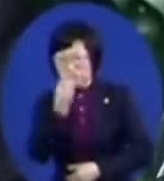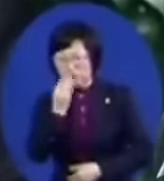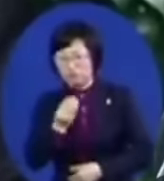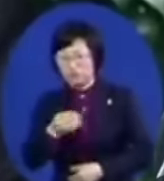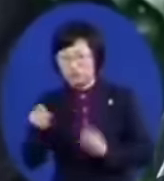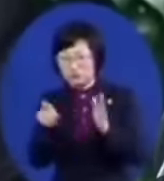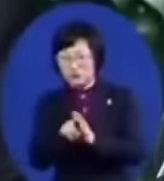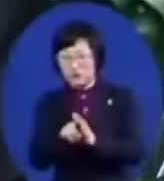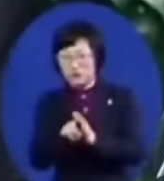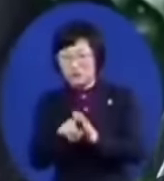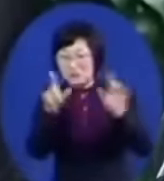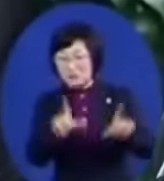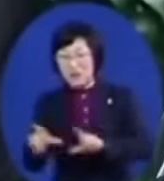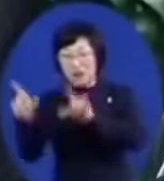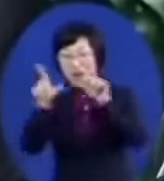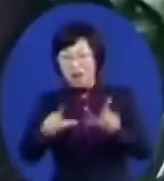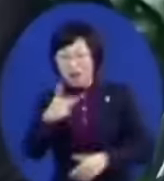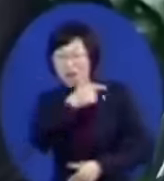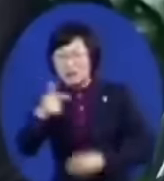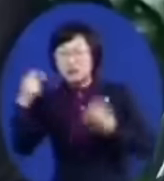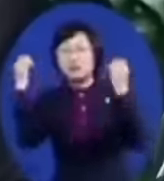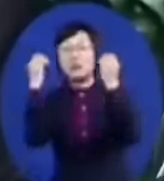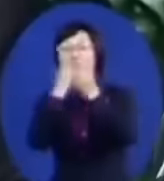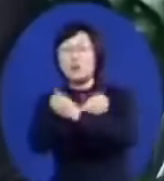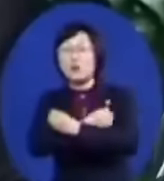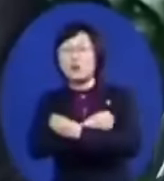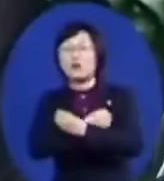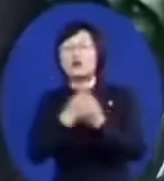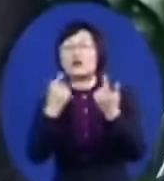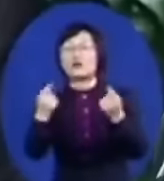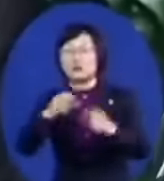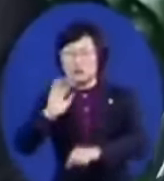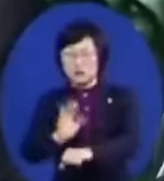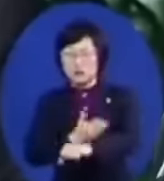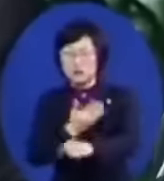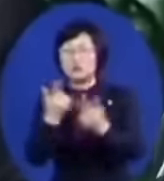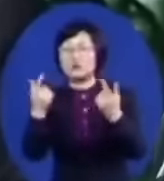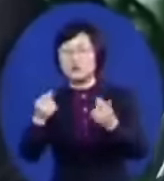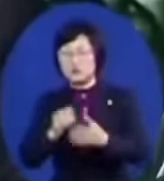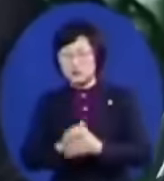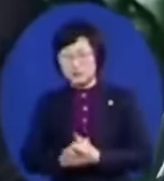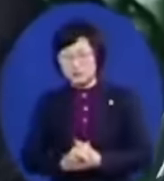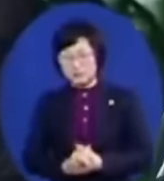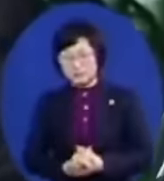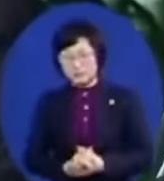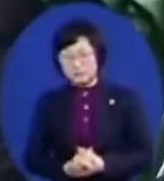한다고 큰 오해를 하고 있는 것입니다. 잘못 믿은 것입니다.